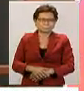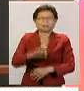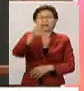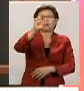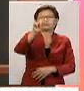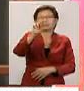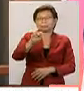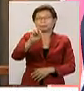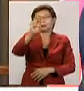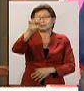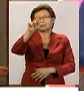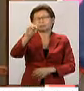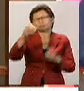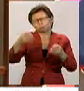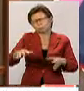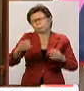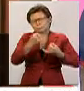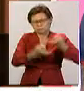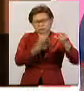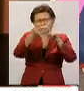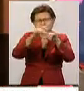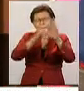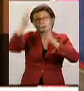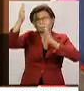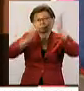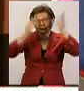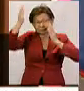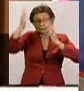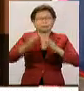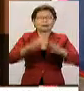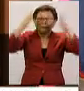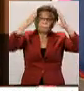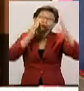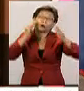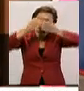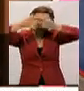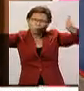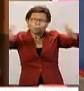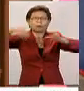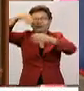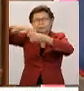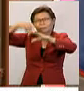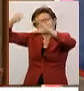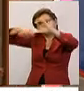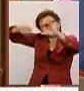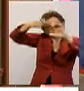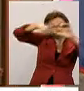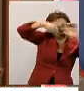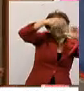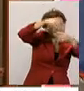RTM yang telah banyak berjasa kepada negara berpengalaman luas dalam liputan bukan sahaja sukan,